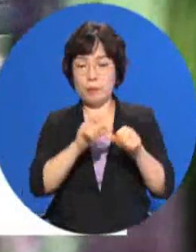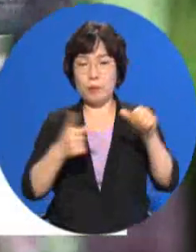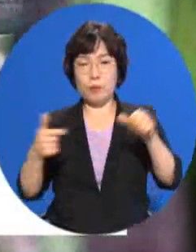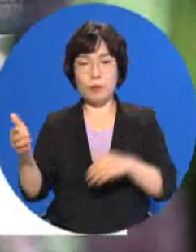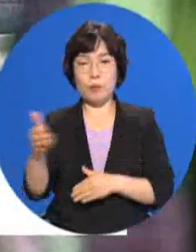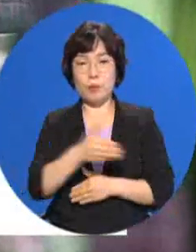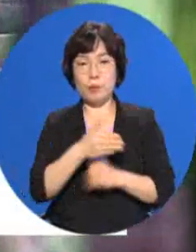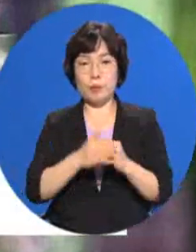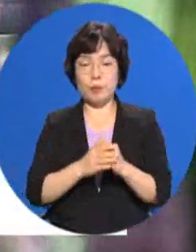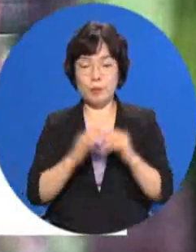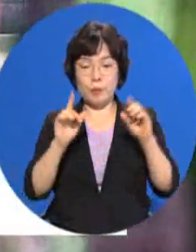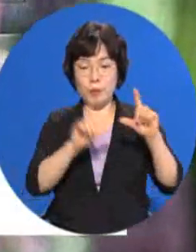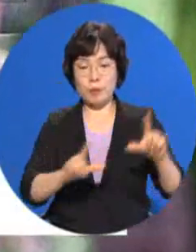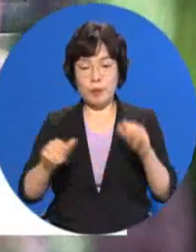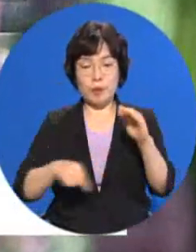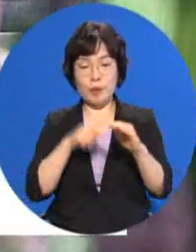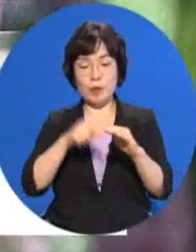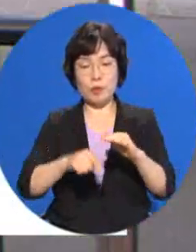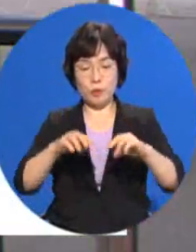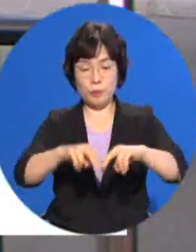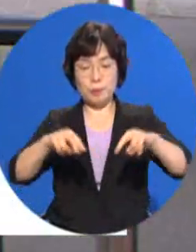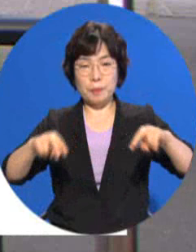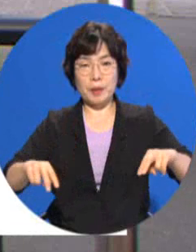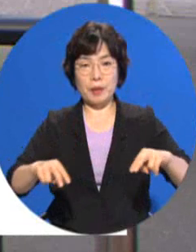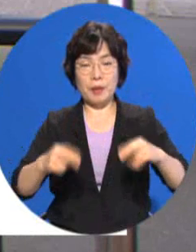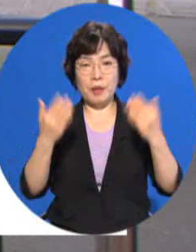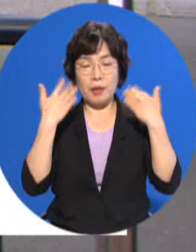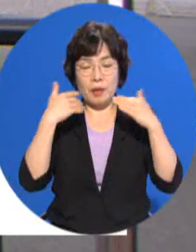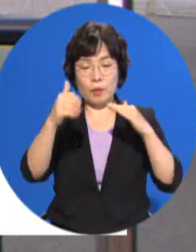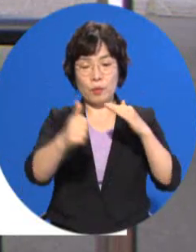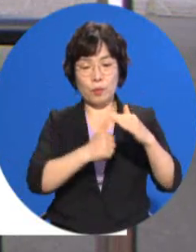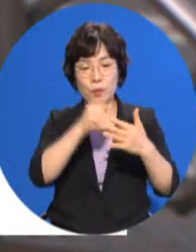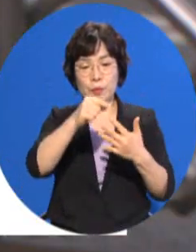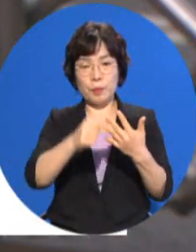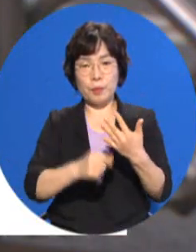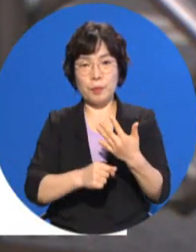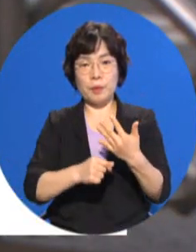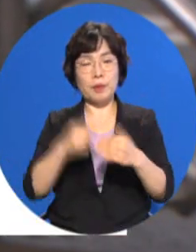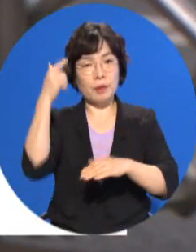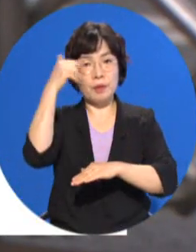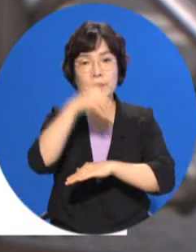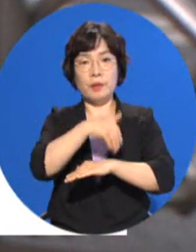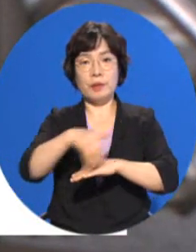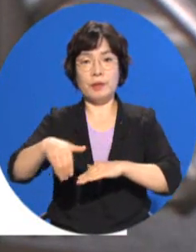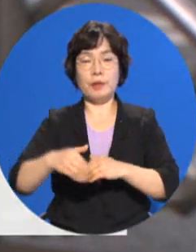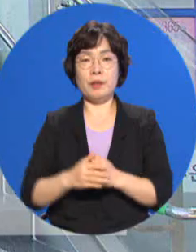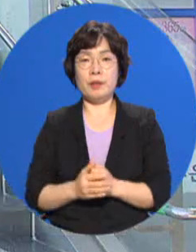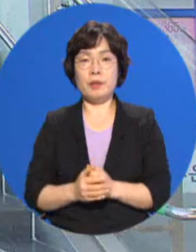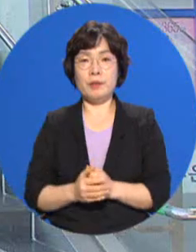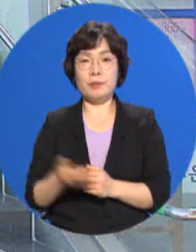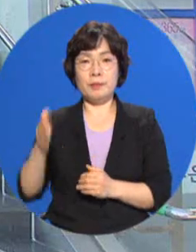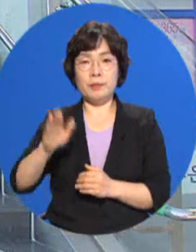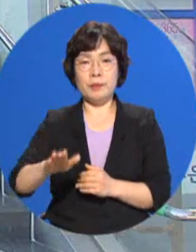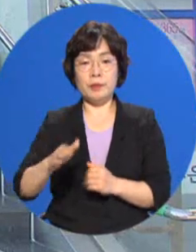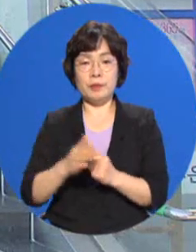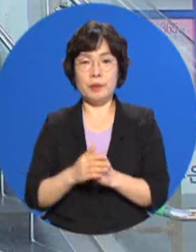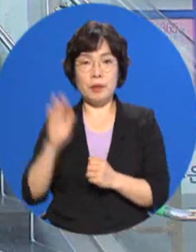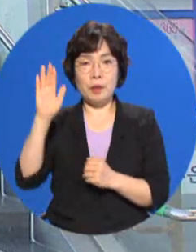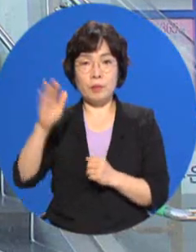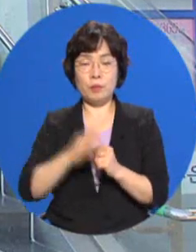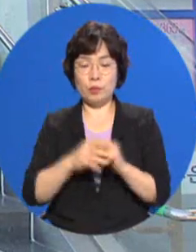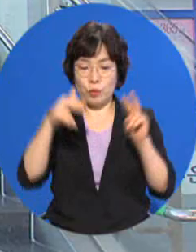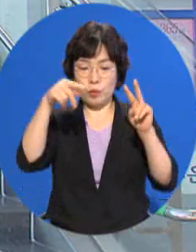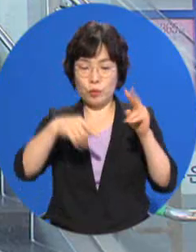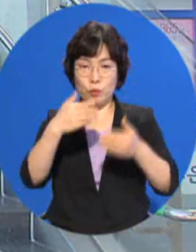6일부터는 생활 속 거리두기 체제로 전환하고 등교 개학도 순차적으로 검토할 계획입니다. 하지만 반대로 앞으로 남은